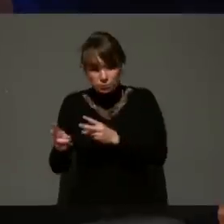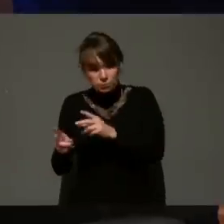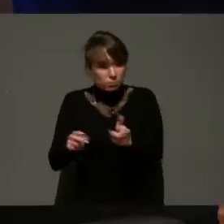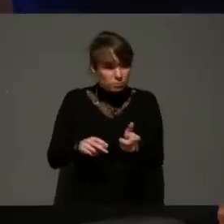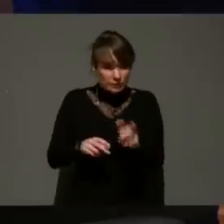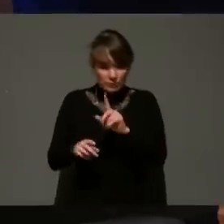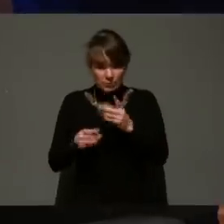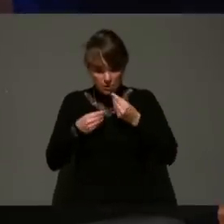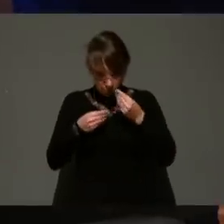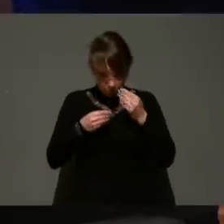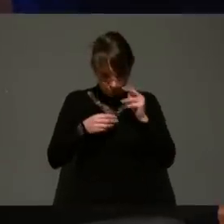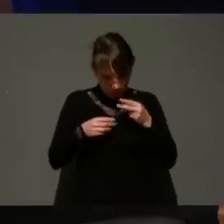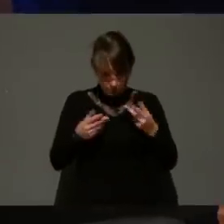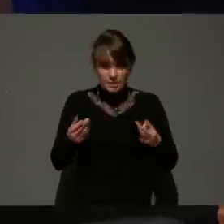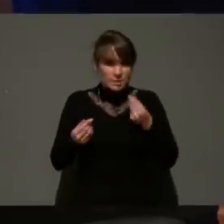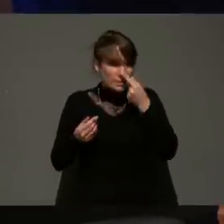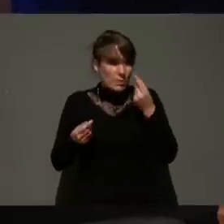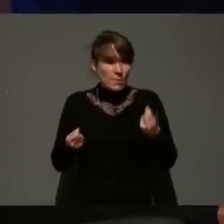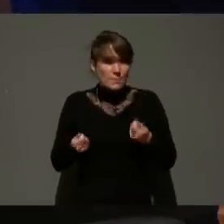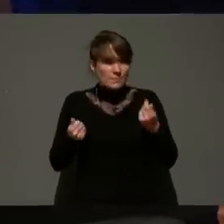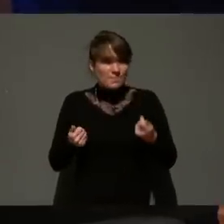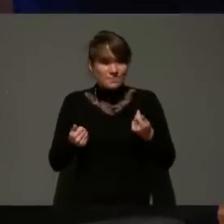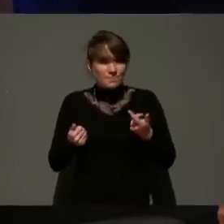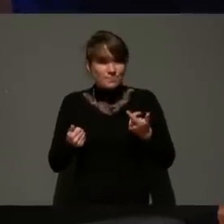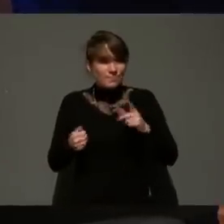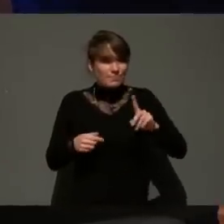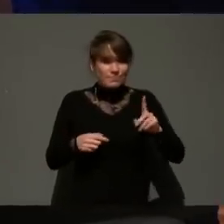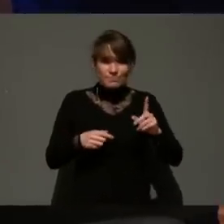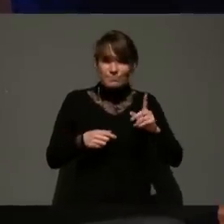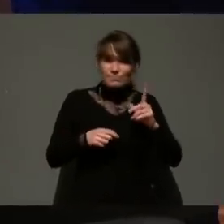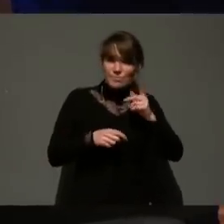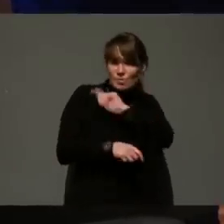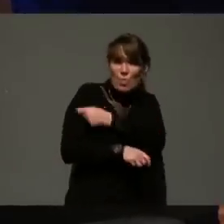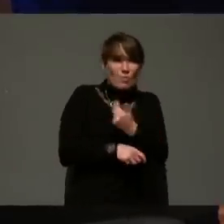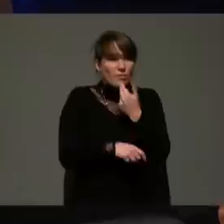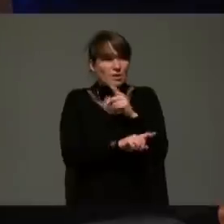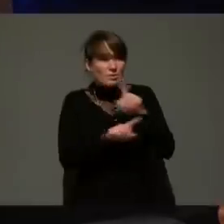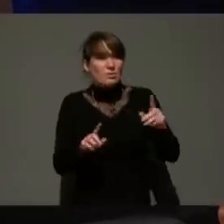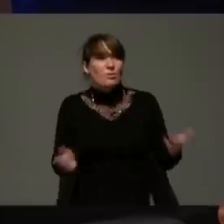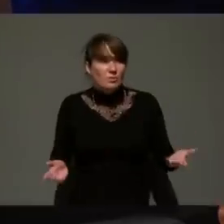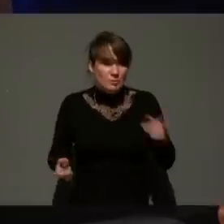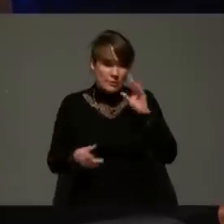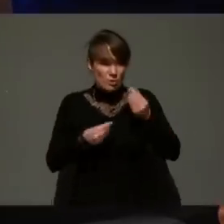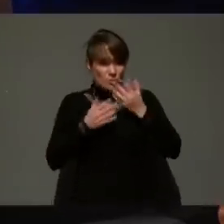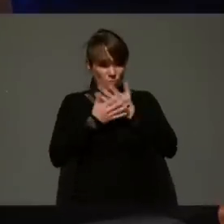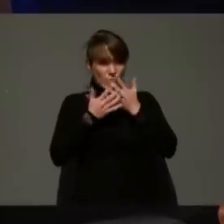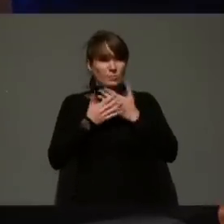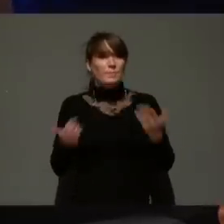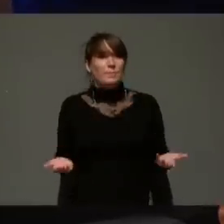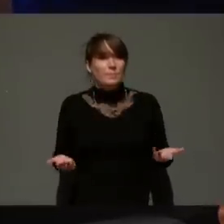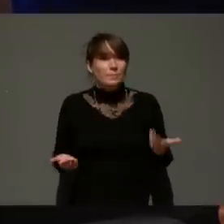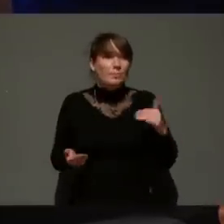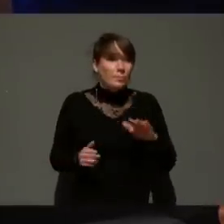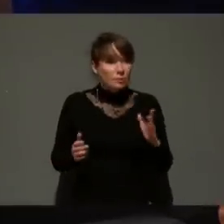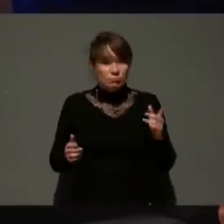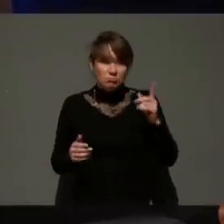retrouvais plus. J'avais pas l'impression d'avoir été coureuse à pied. Quelques années avant, donc ça c'était assez déstabilisant, mais en même temps je suis